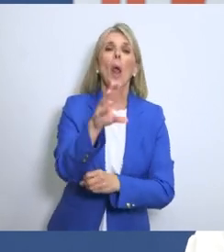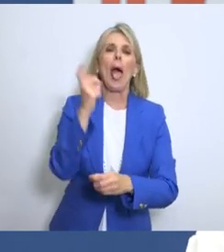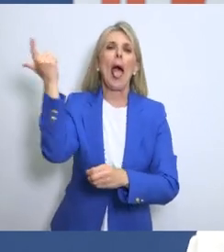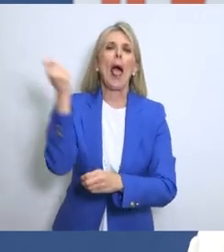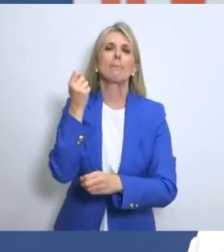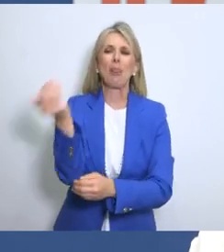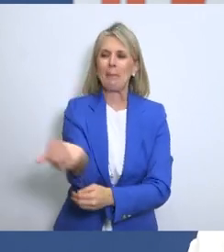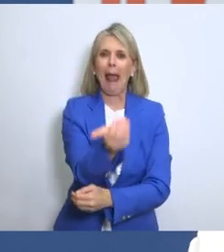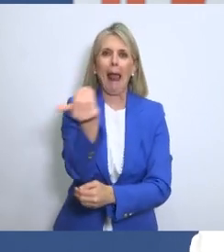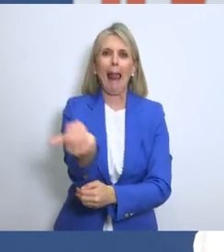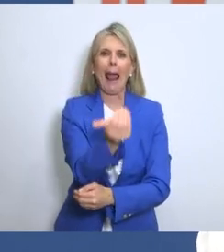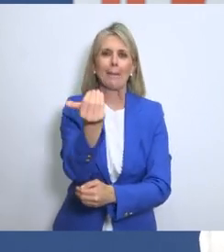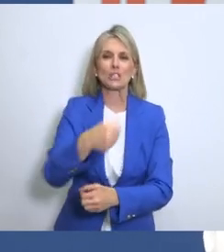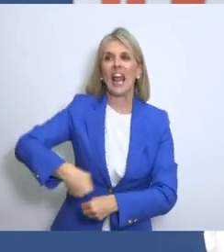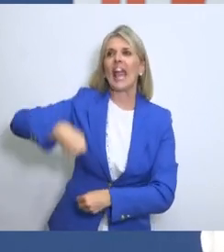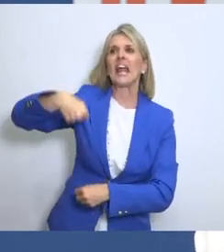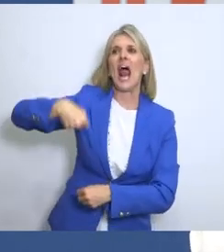επιδόματα ελεημοσύνης και με τα καλάθια.